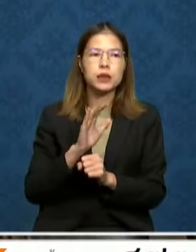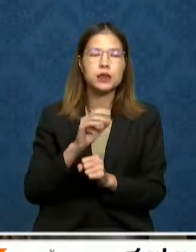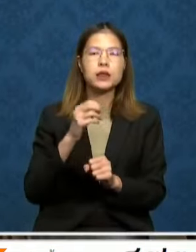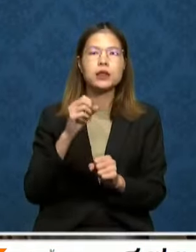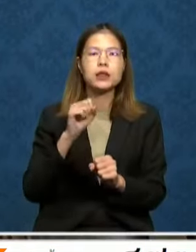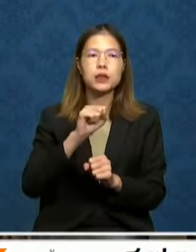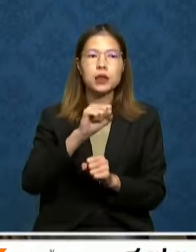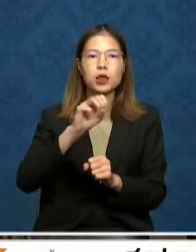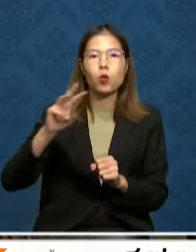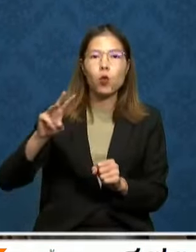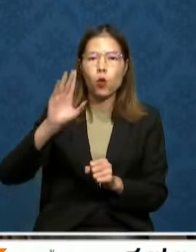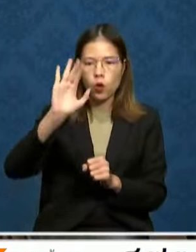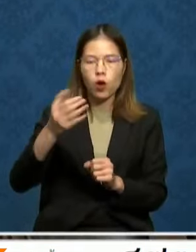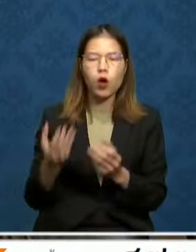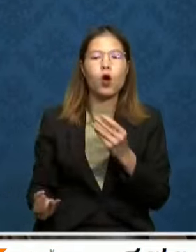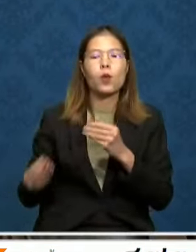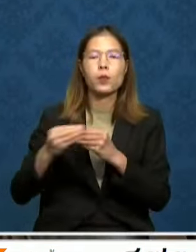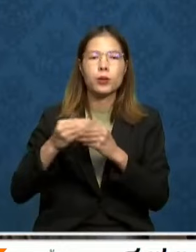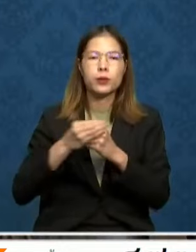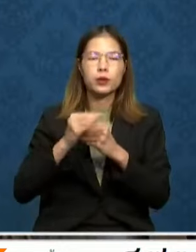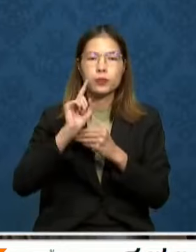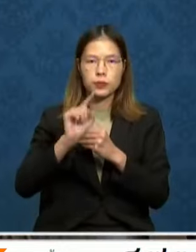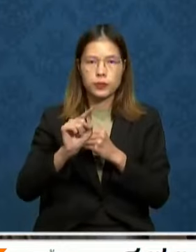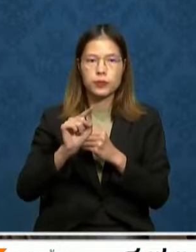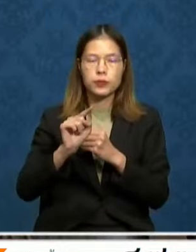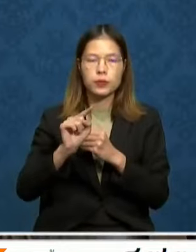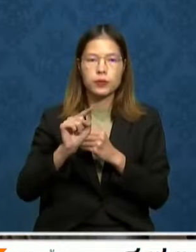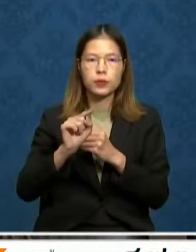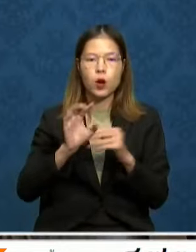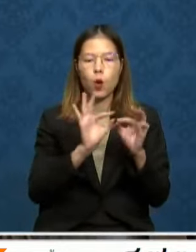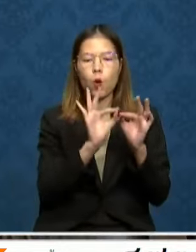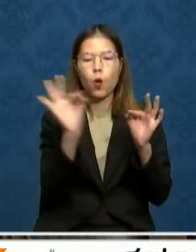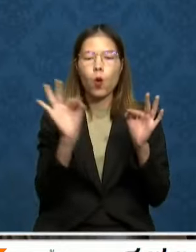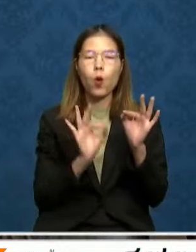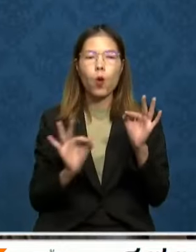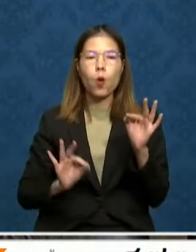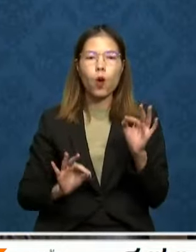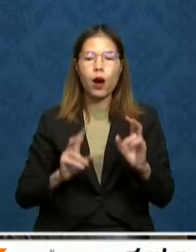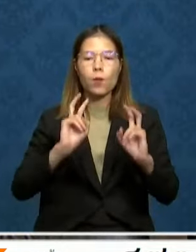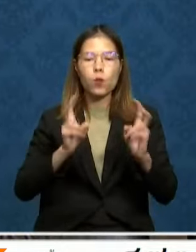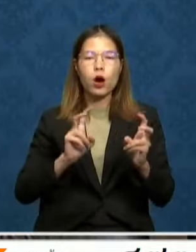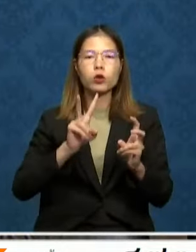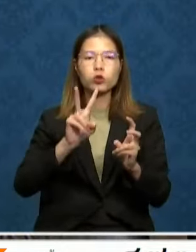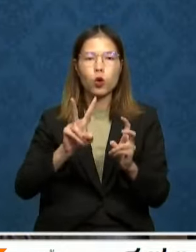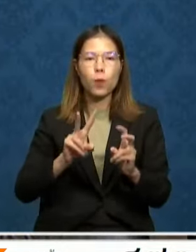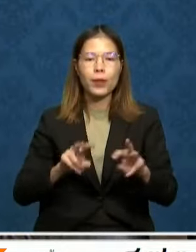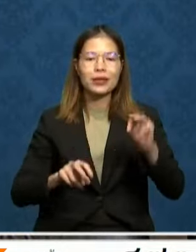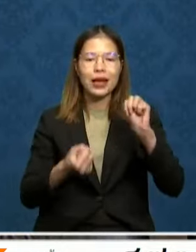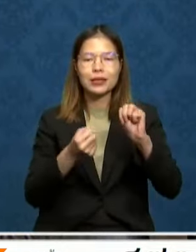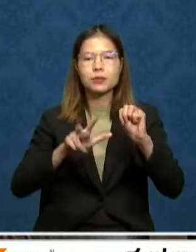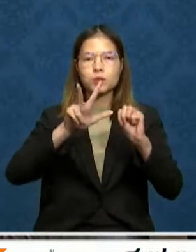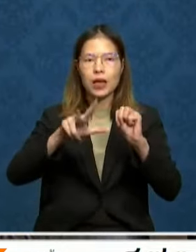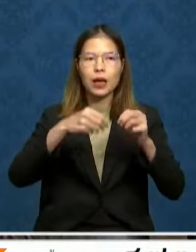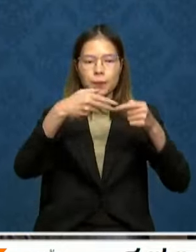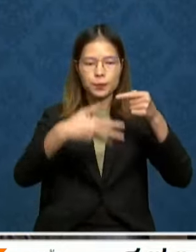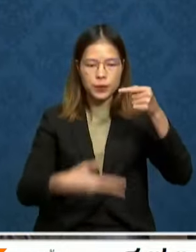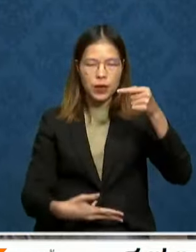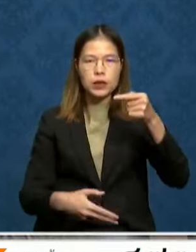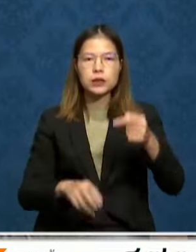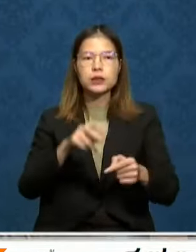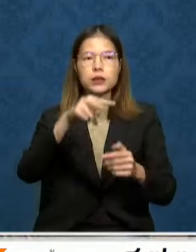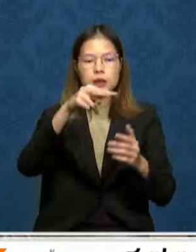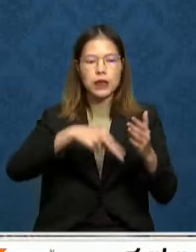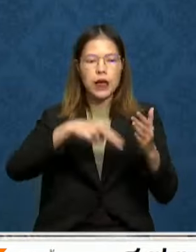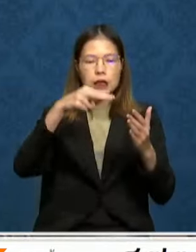หนึ่งนะครับท่านขอเพิ่มข้อความวรรค 2ในมาตรา 13ดังนี้นะครับขออนุญาตท่านประธาน